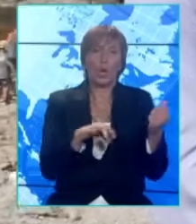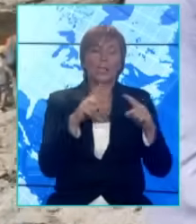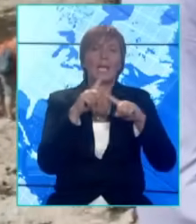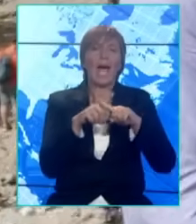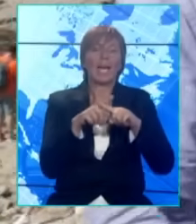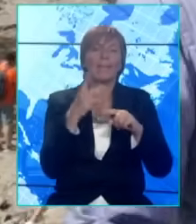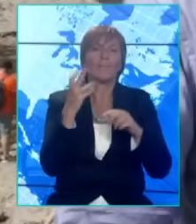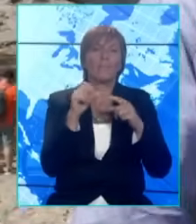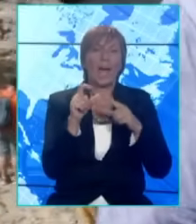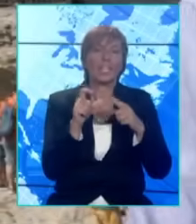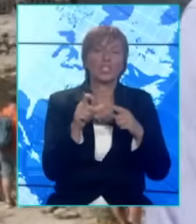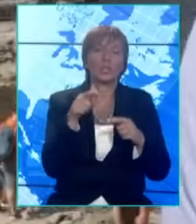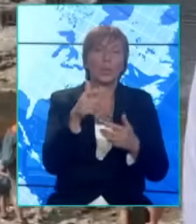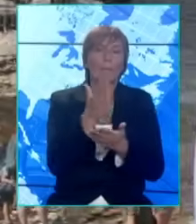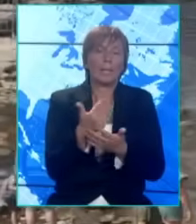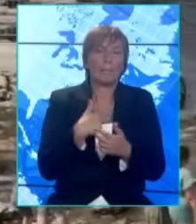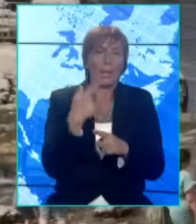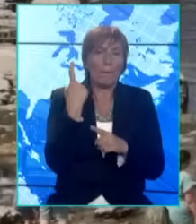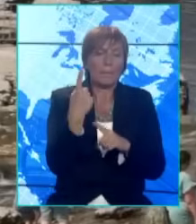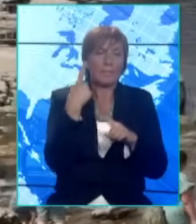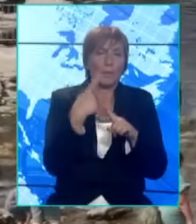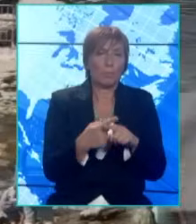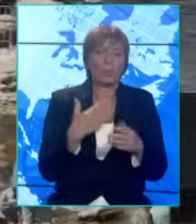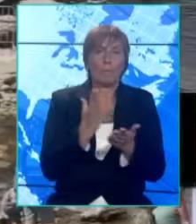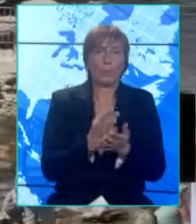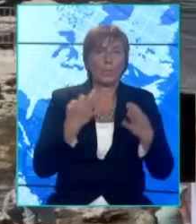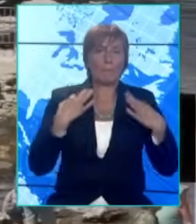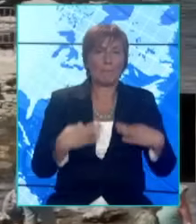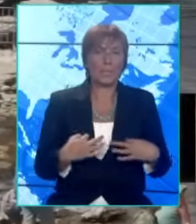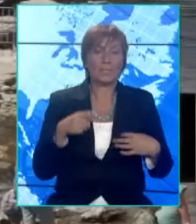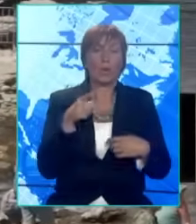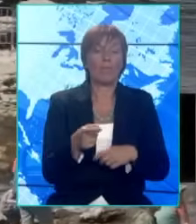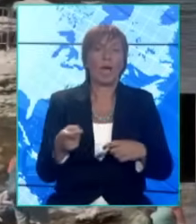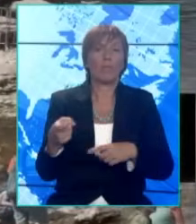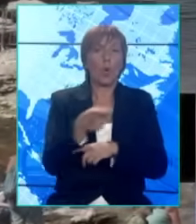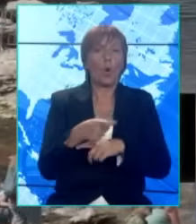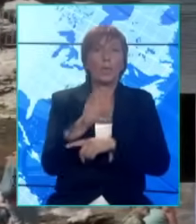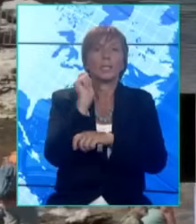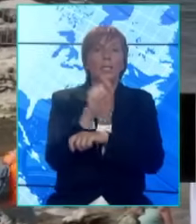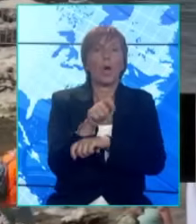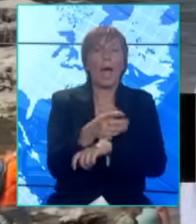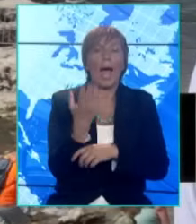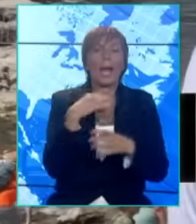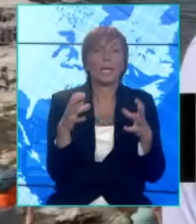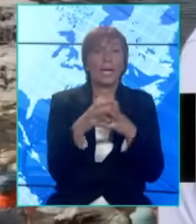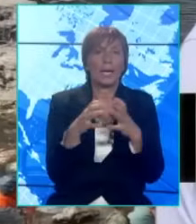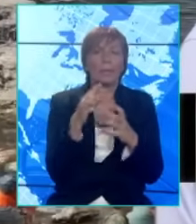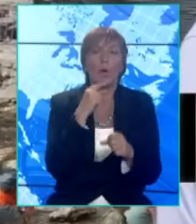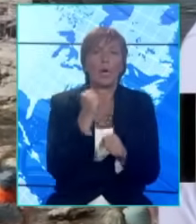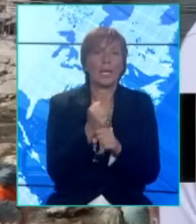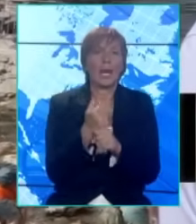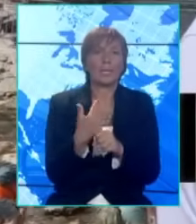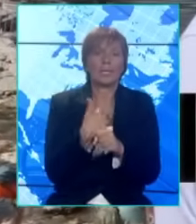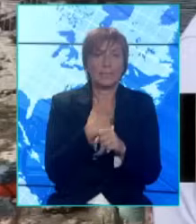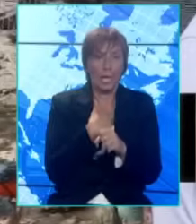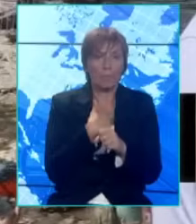Zaista izazovno. Meni je to bilo prvi put da budem predsjednik ovako jednog organizacijnog odbora, ali ekipa koja je radila sa mnom, uglavnom